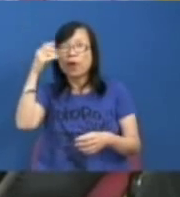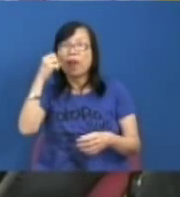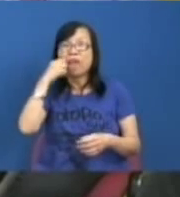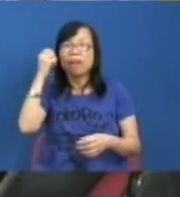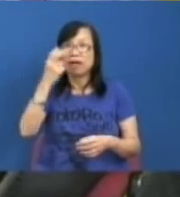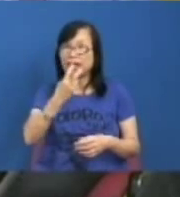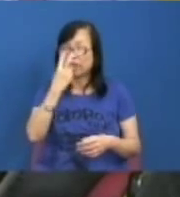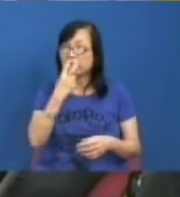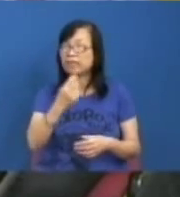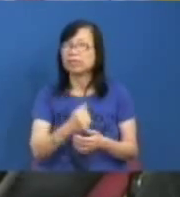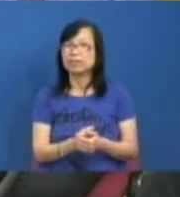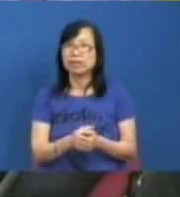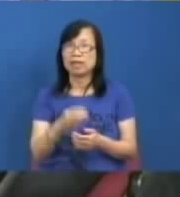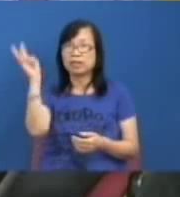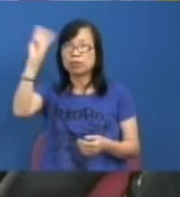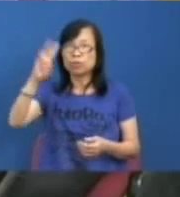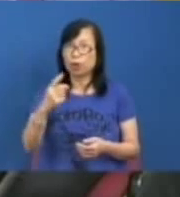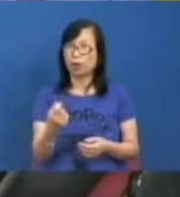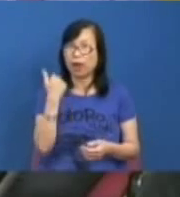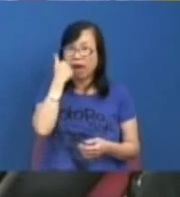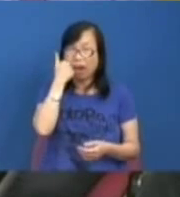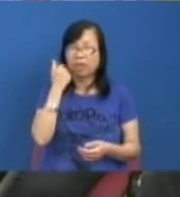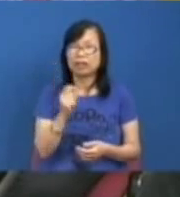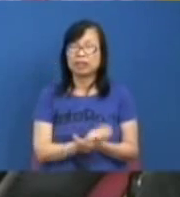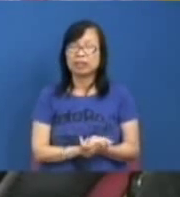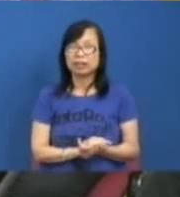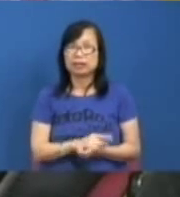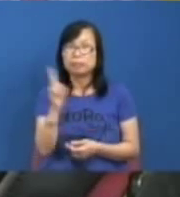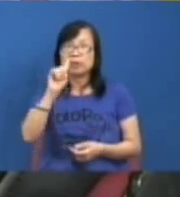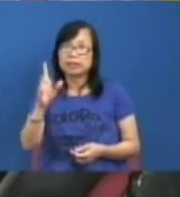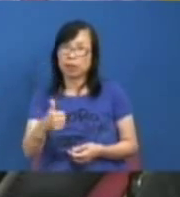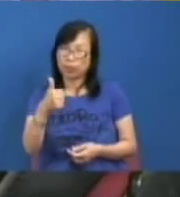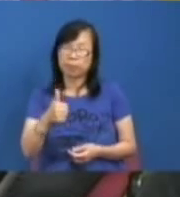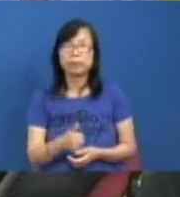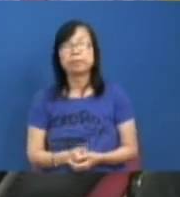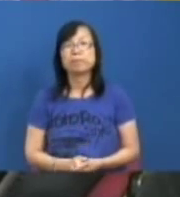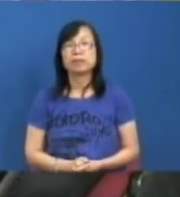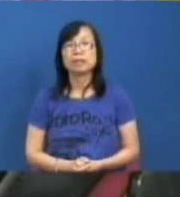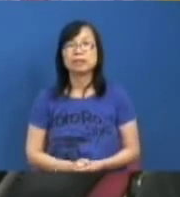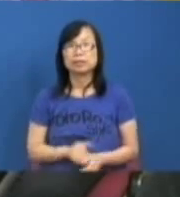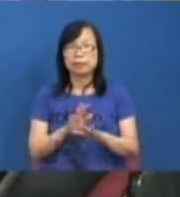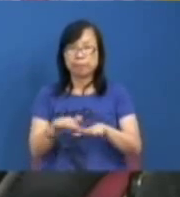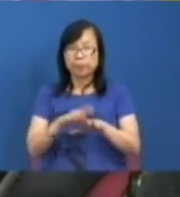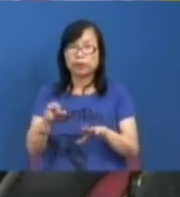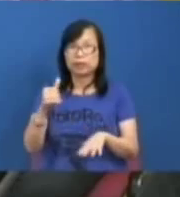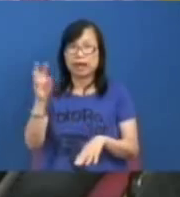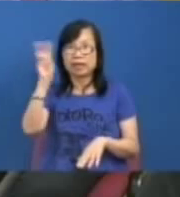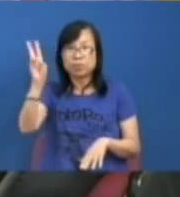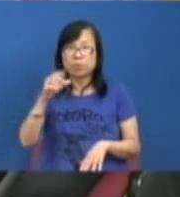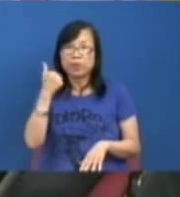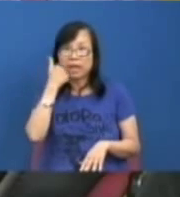氣冷卻佢咧？如果水冷嘅冷氣機係咩先可成先可以合法嘅咧？ 通常如果水冷嘅冷氣機